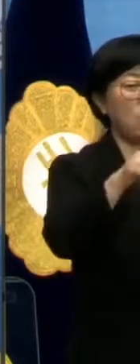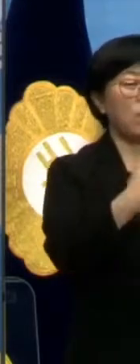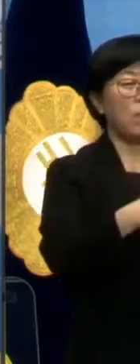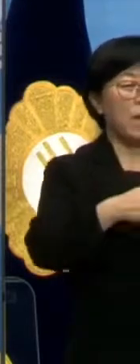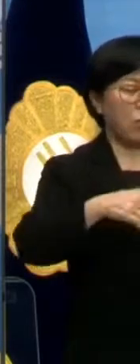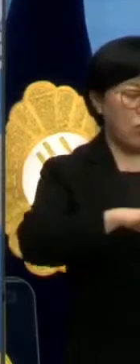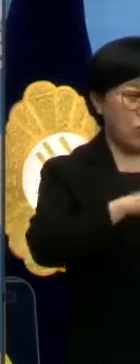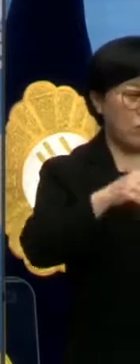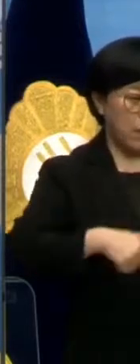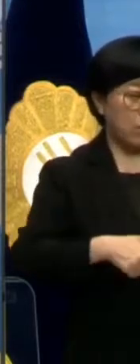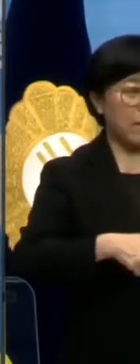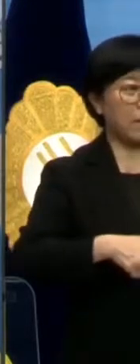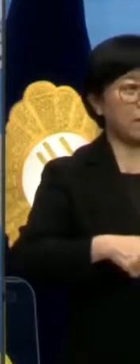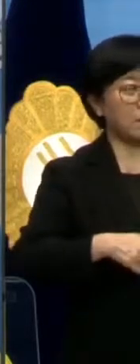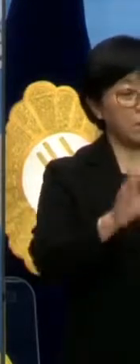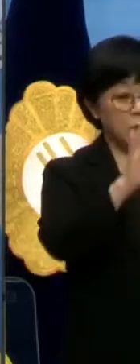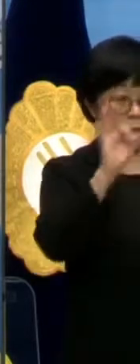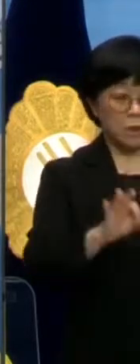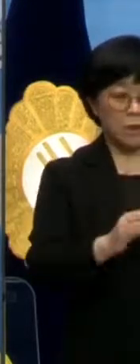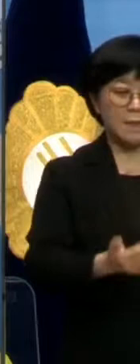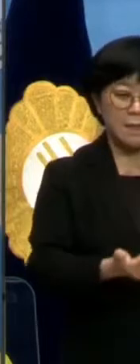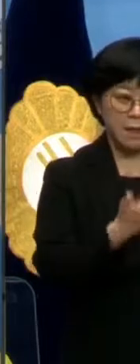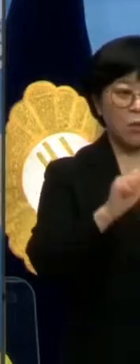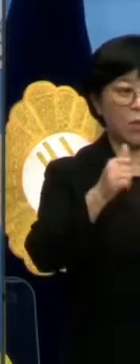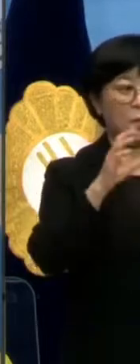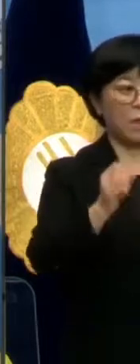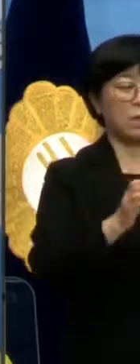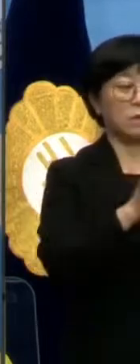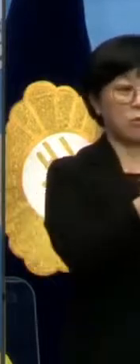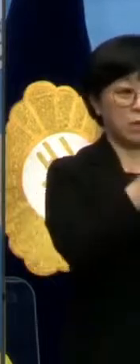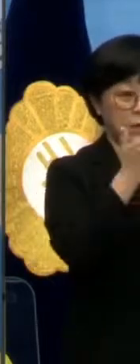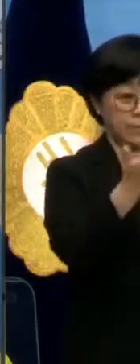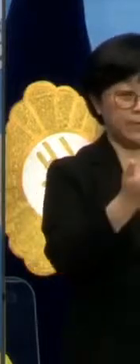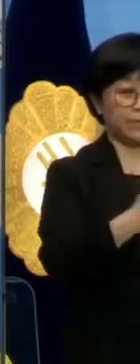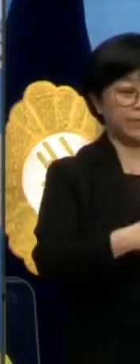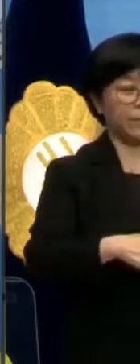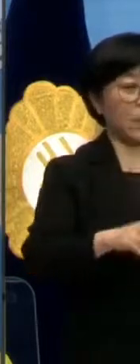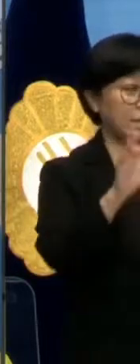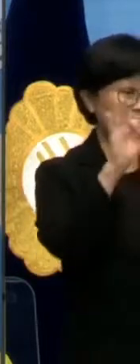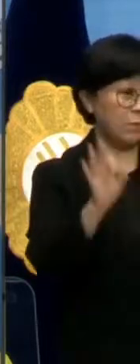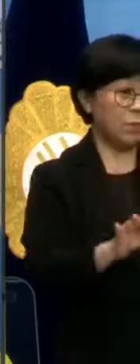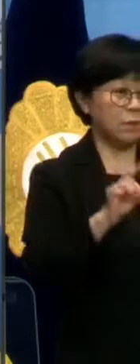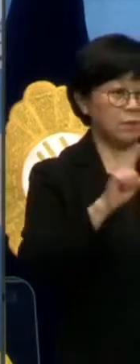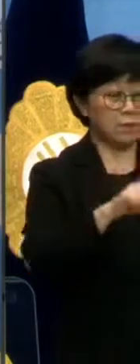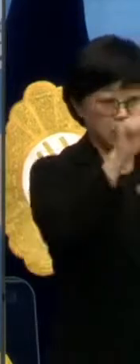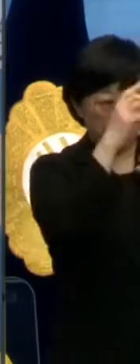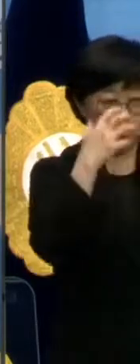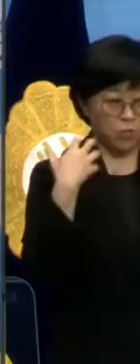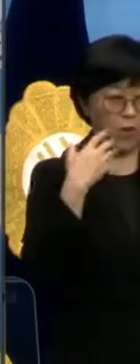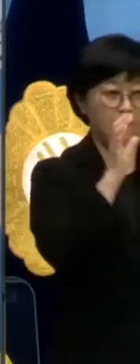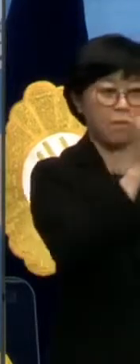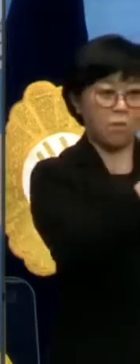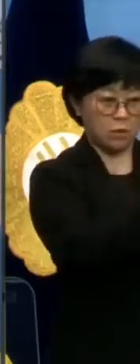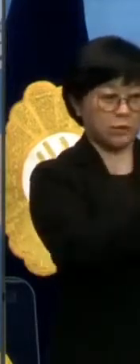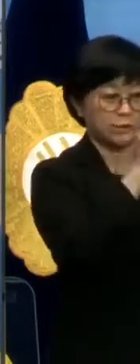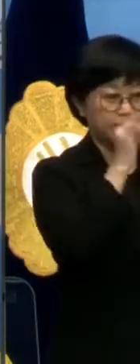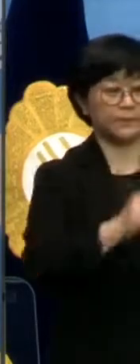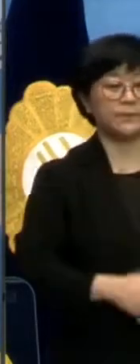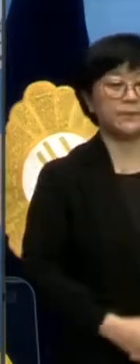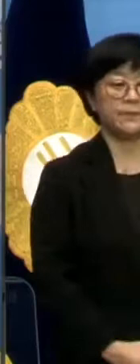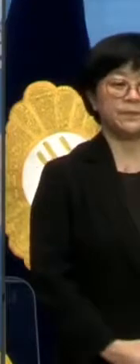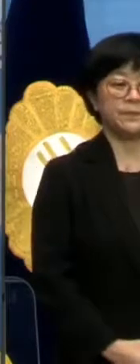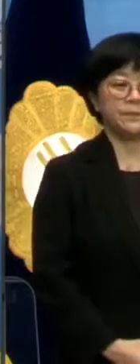최대 500만 원까지 보장하겠습니다. 나머지 70%는 정부의 몫으로